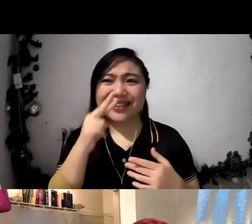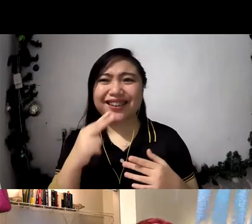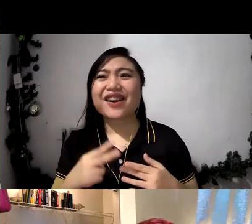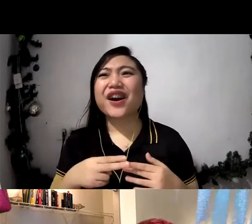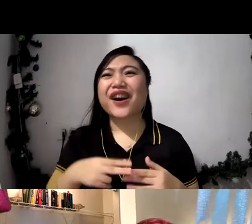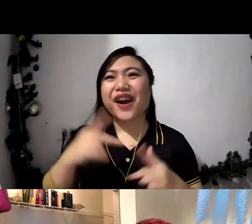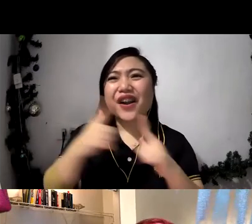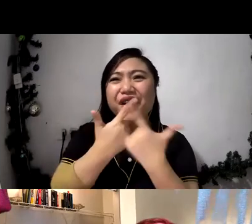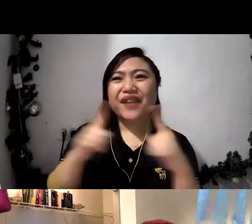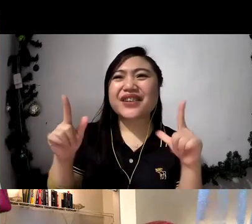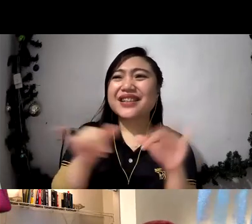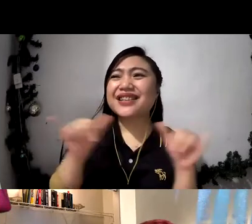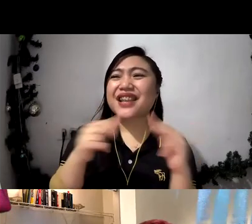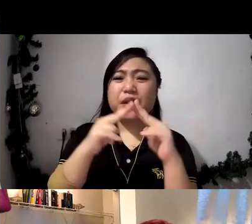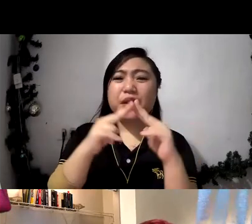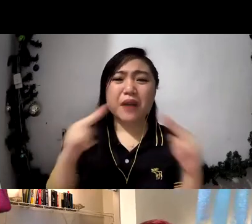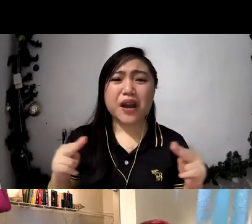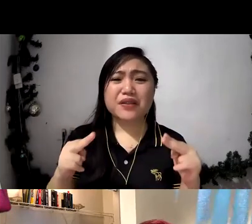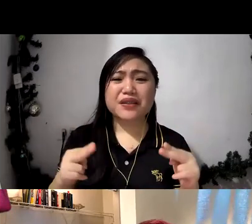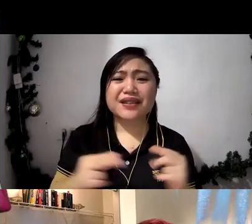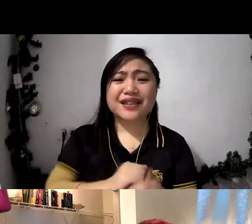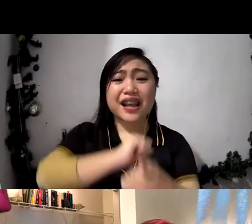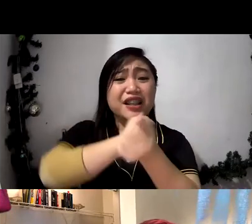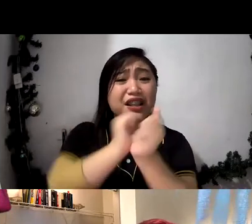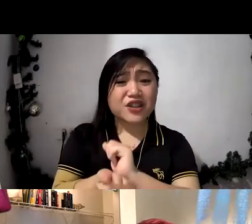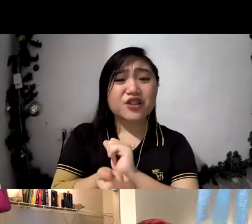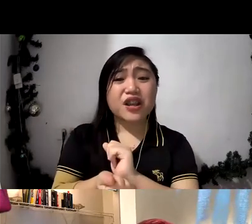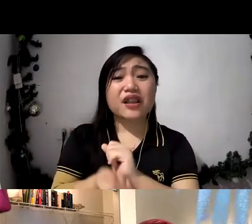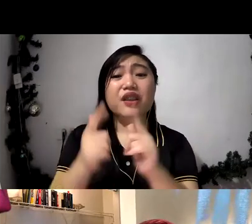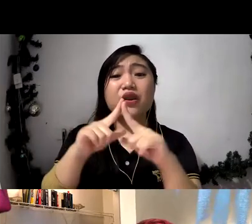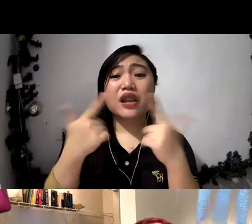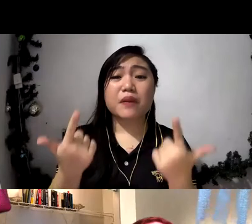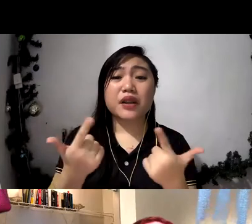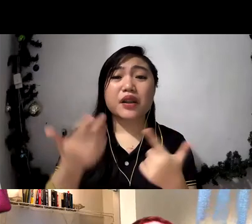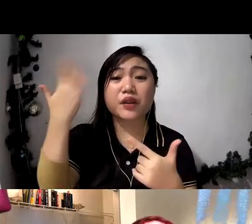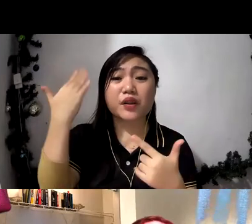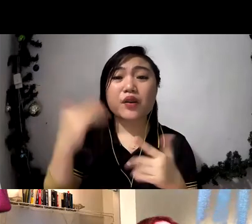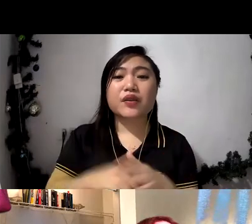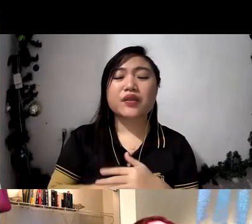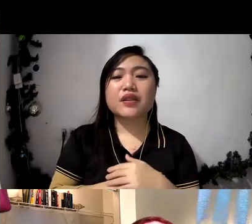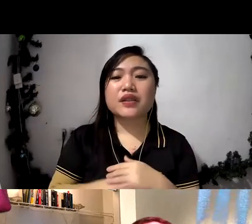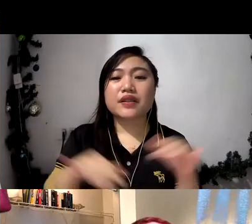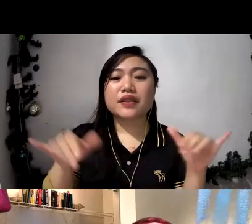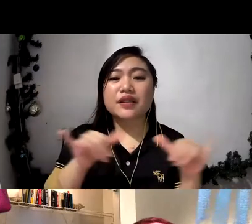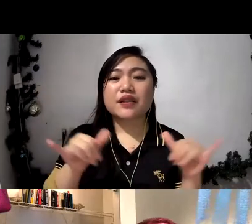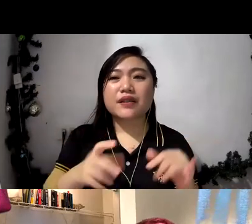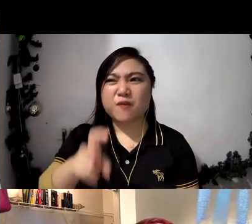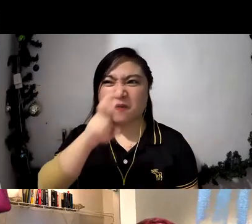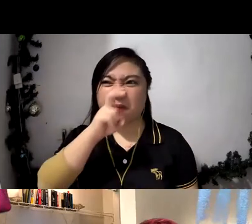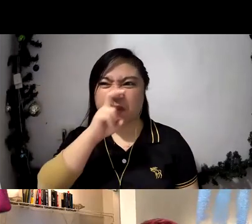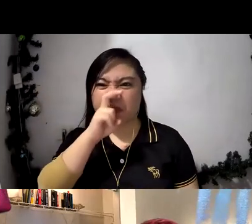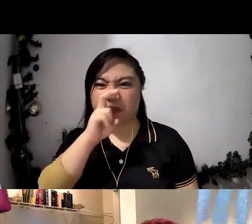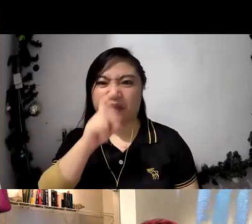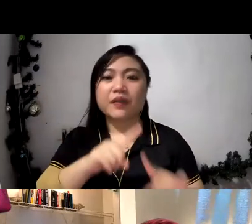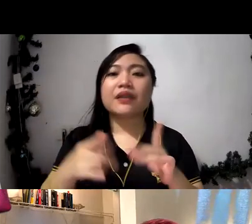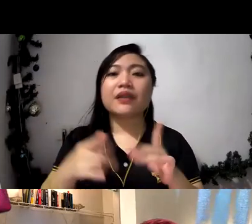no, evolve na rin yung mukha ng library, yung dating stereotype niya na parang napaka-strict na lugar, ngayon may mga library